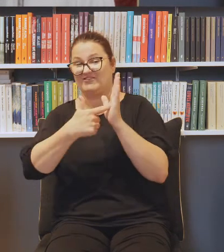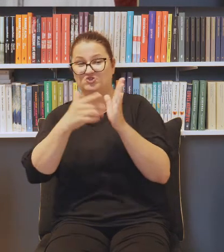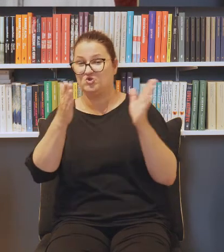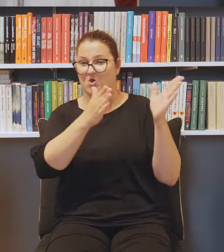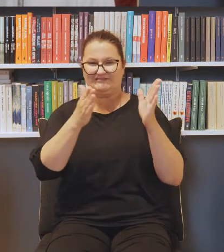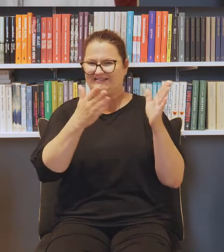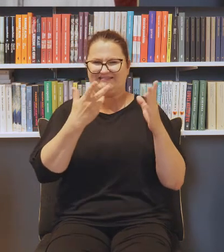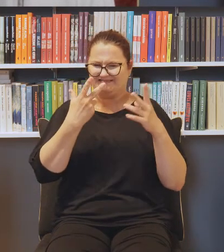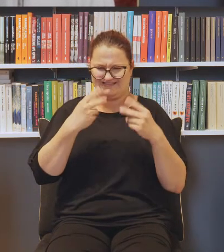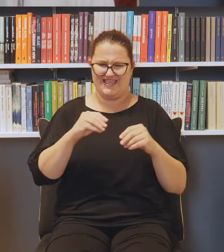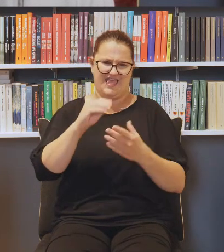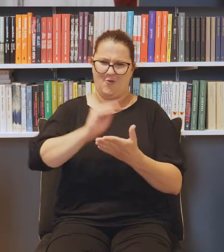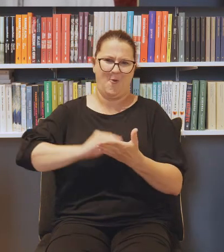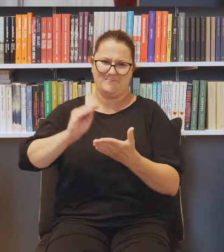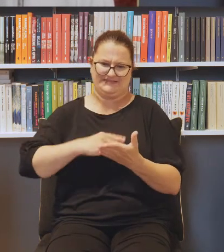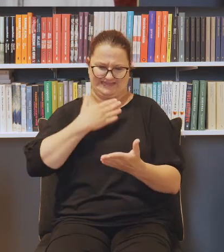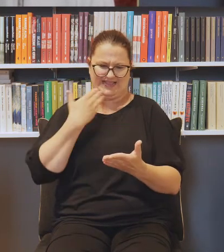powiedzmy jakieś tam bieda